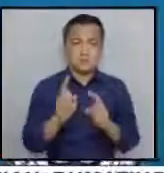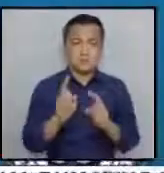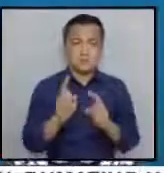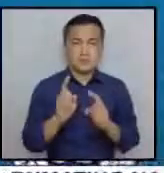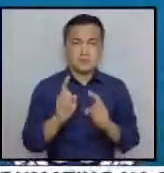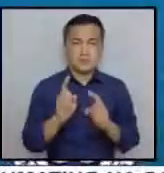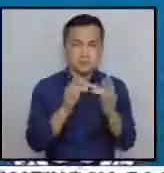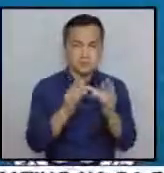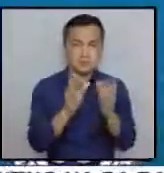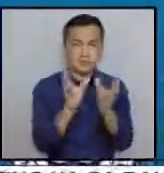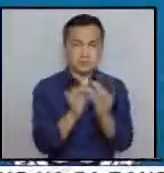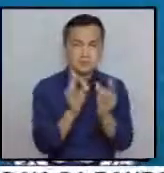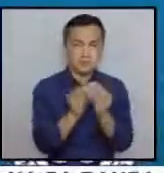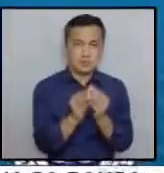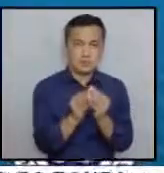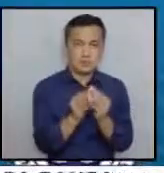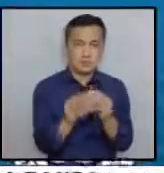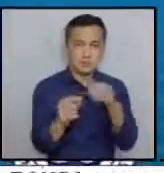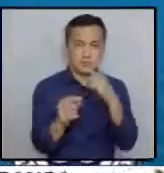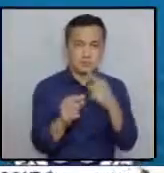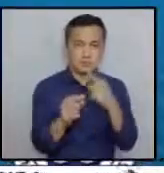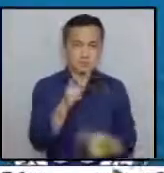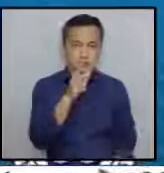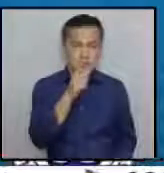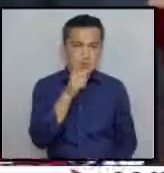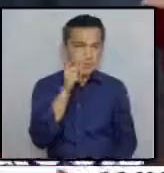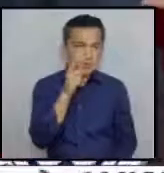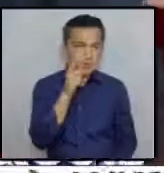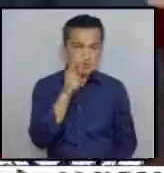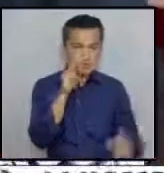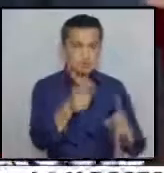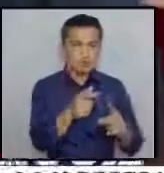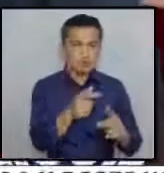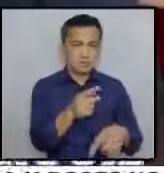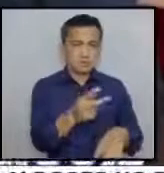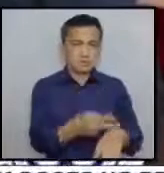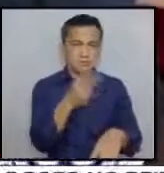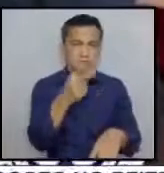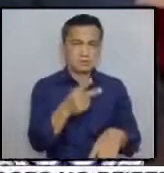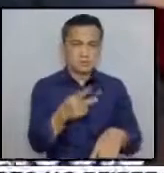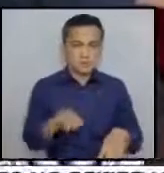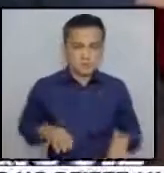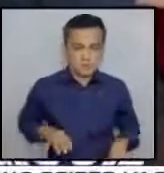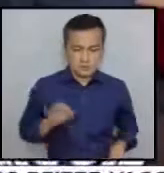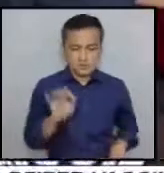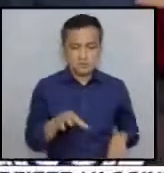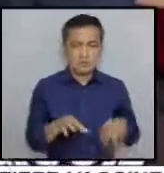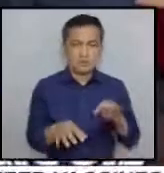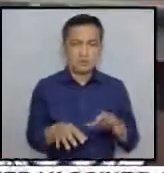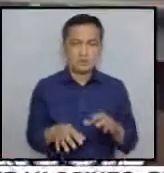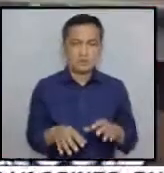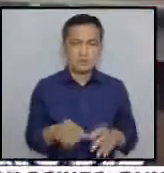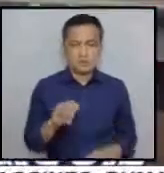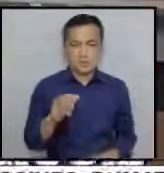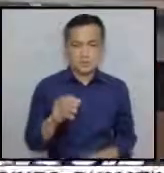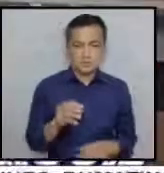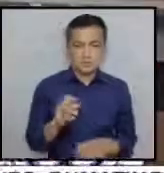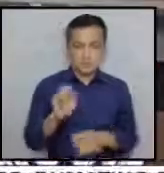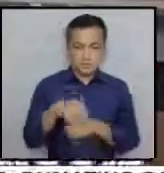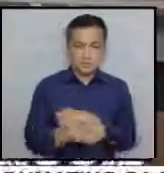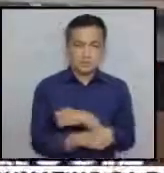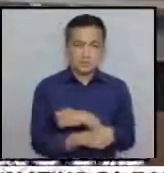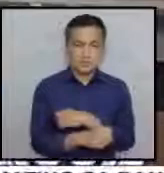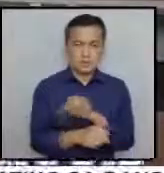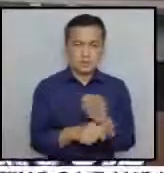Dito, sinabi ni Robredo na layo niyang doblehin ang kontribusyon ng maritime industry ng bansa sa